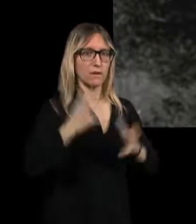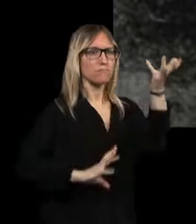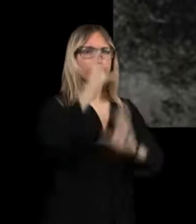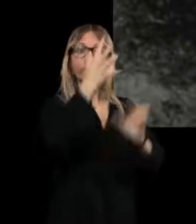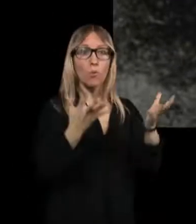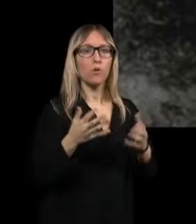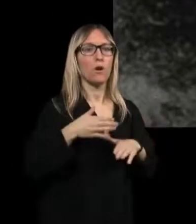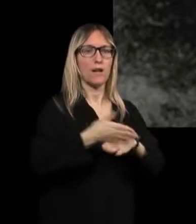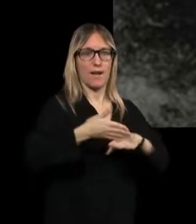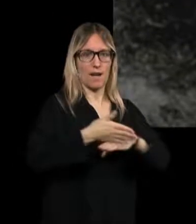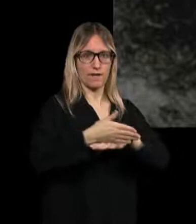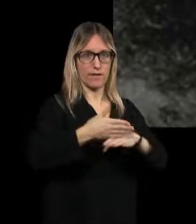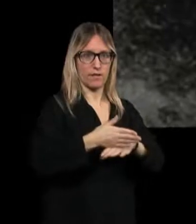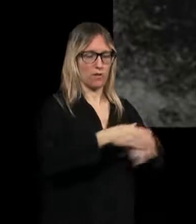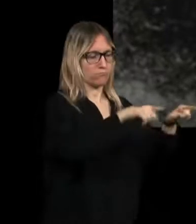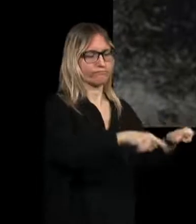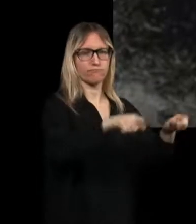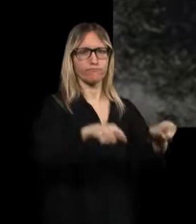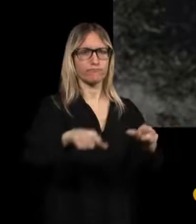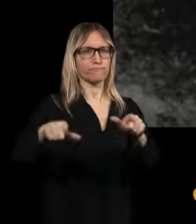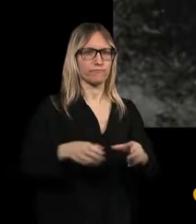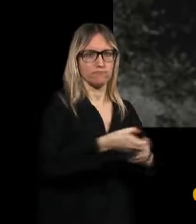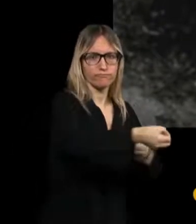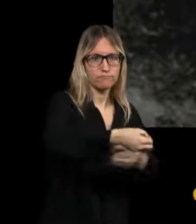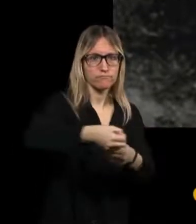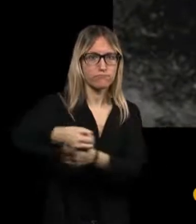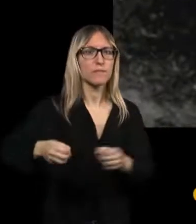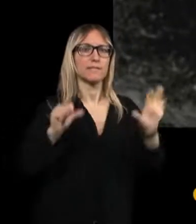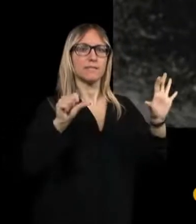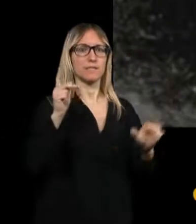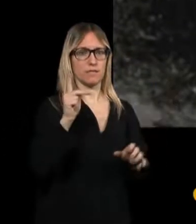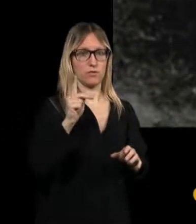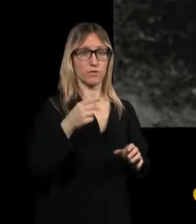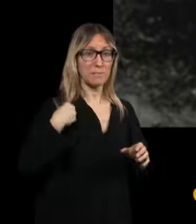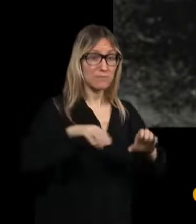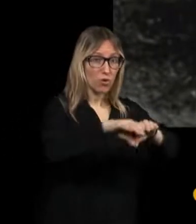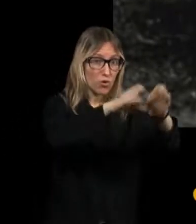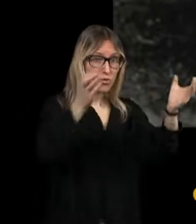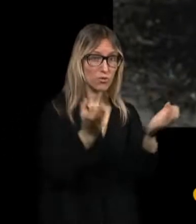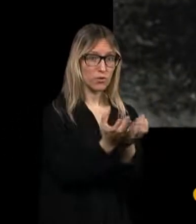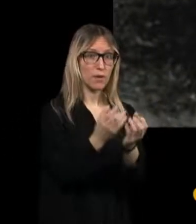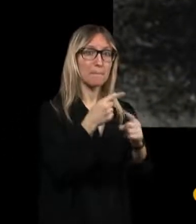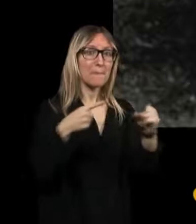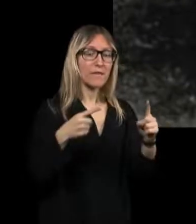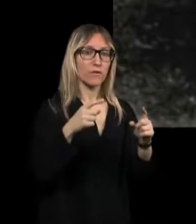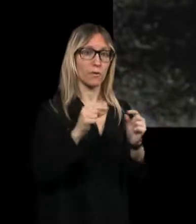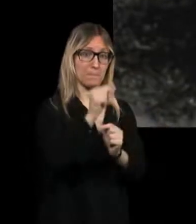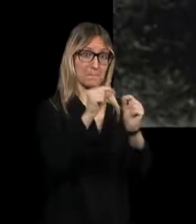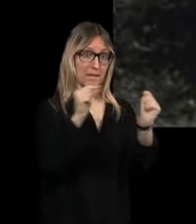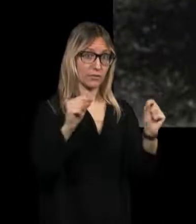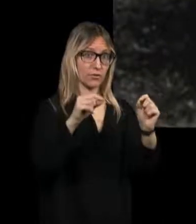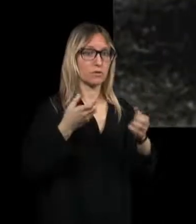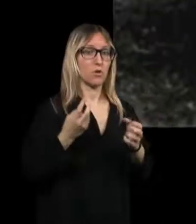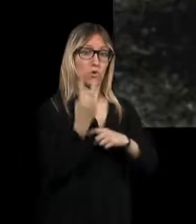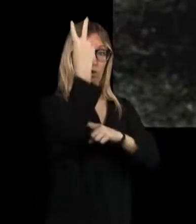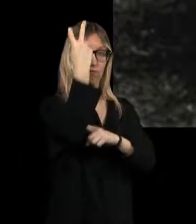llenya al cendrer amb feixines d'uns 6 quilos que es passen per la petita boca d'alimentació de mig metre de diàmetre amb l'ajut